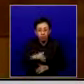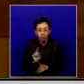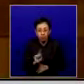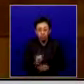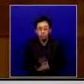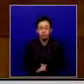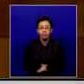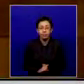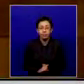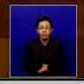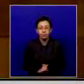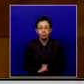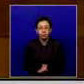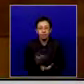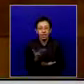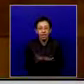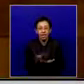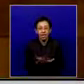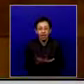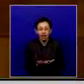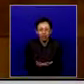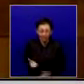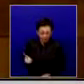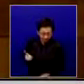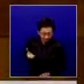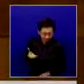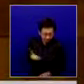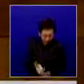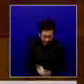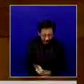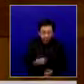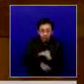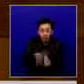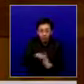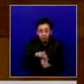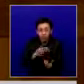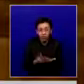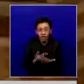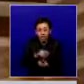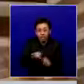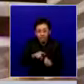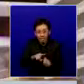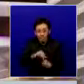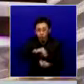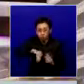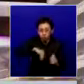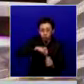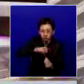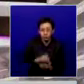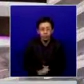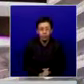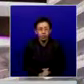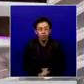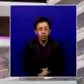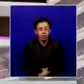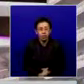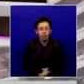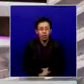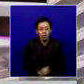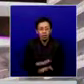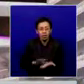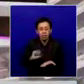ไอ้เรื่องที่เราจะเอาเงินก้อนนึงมาฟื้นฟูเศรษฐกิจเนี่ยไม่ใช่แค่ฟื้นฟูธรรมดาเราคุยกันว่าสภาพั